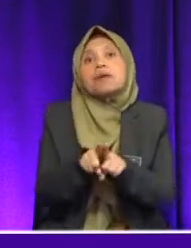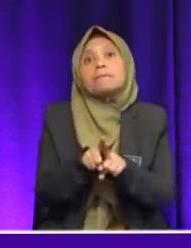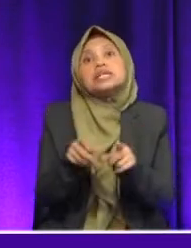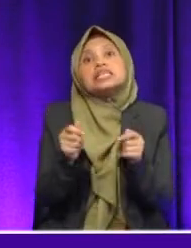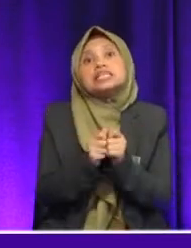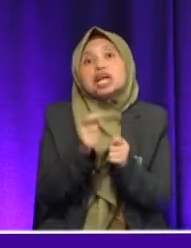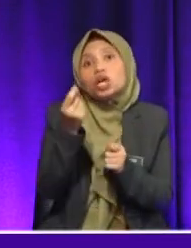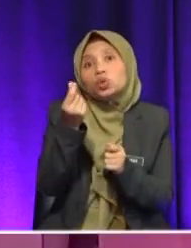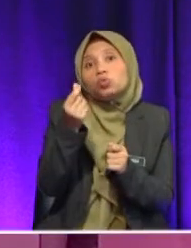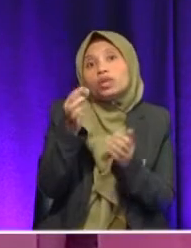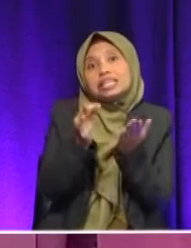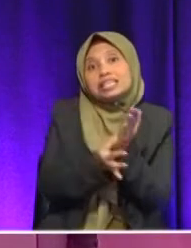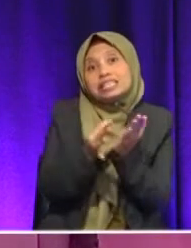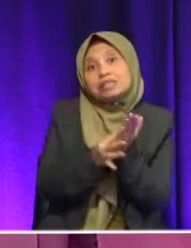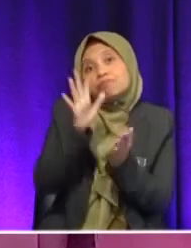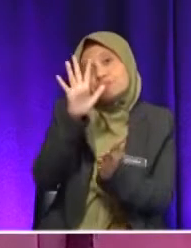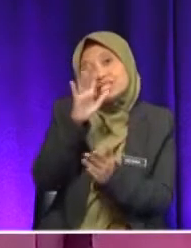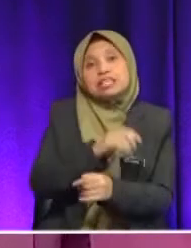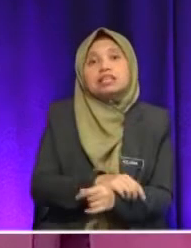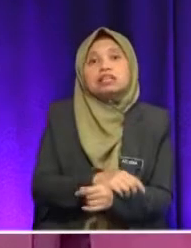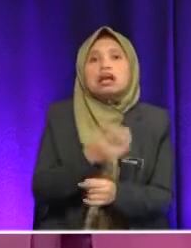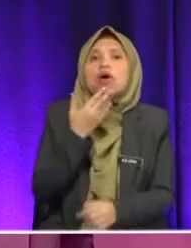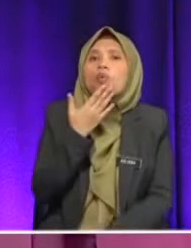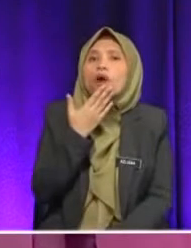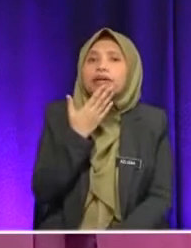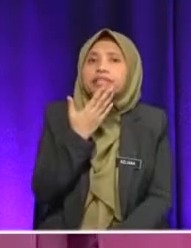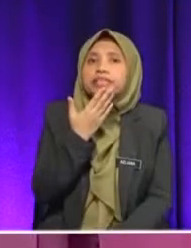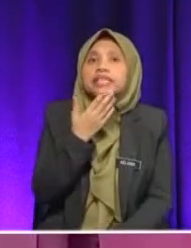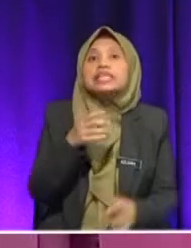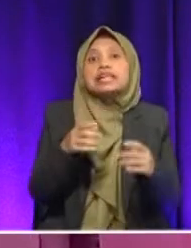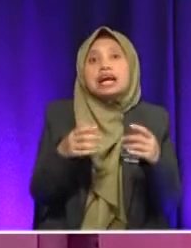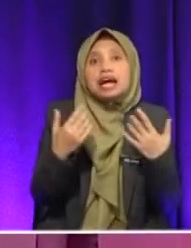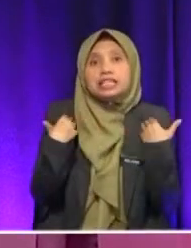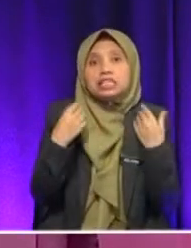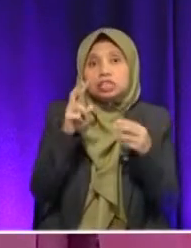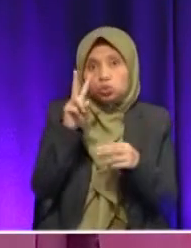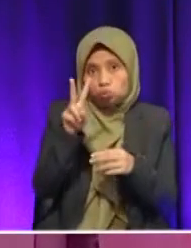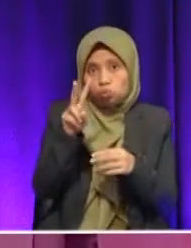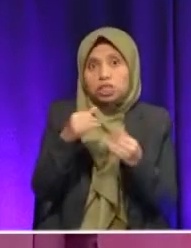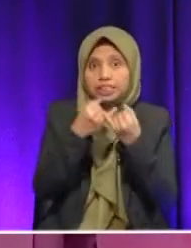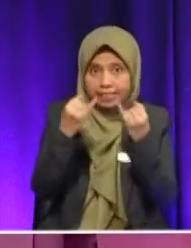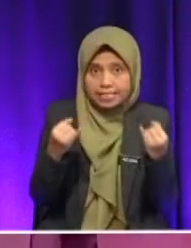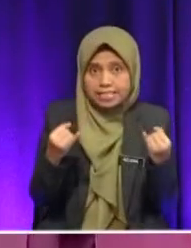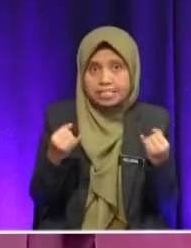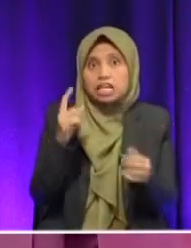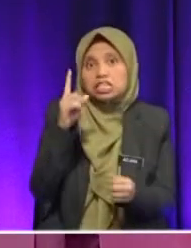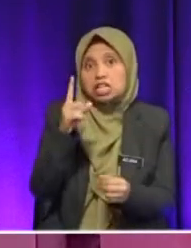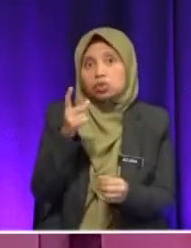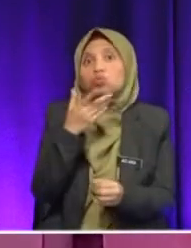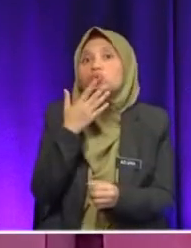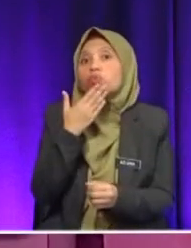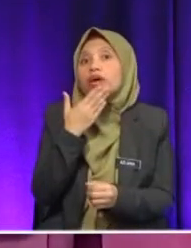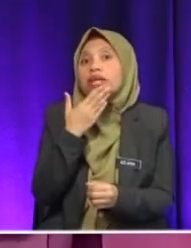siap keluarkan banner message warna yang sangat penting oke Ada dua jenis edisi ke-2 jenis satu yang